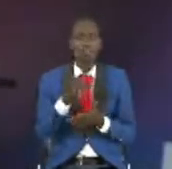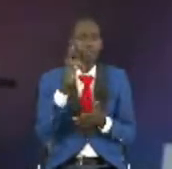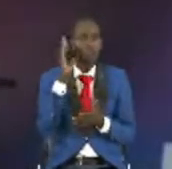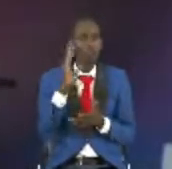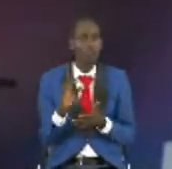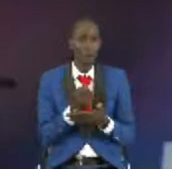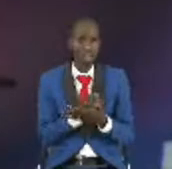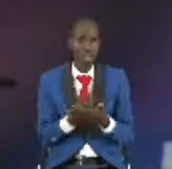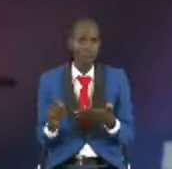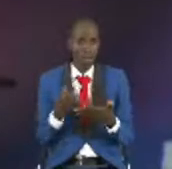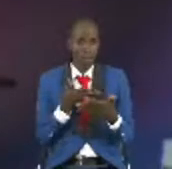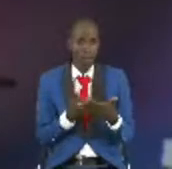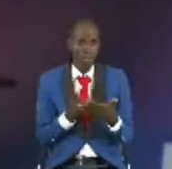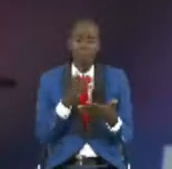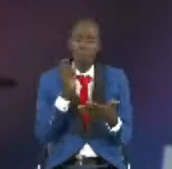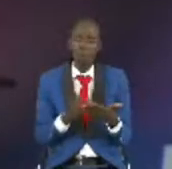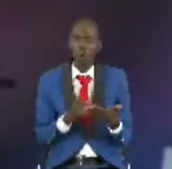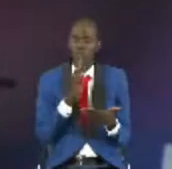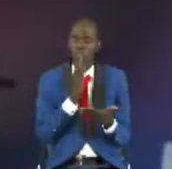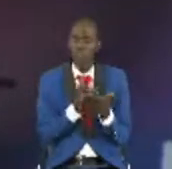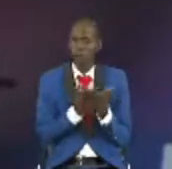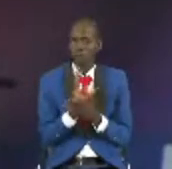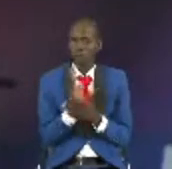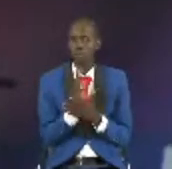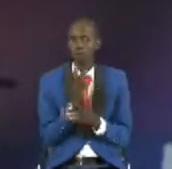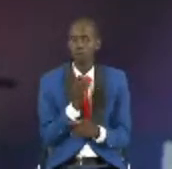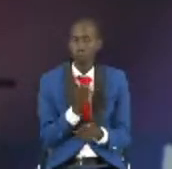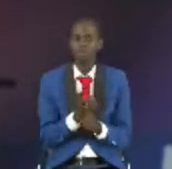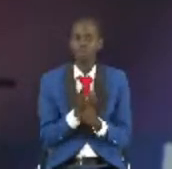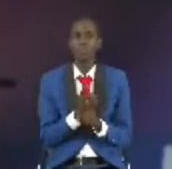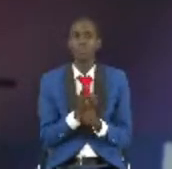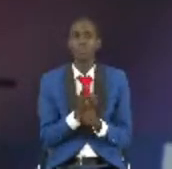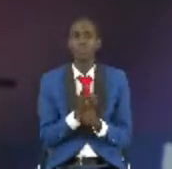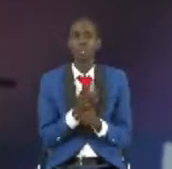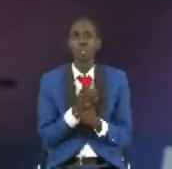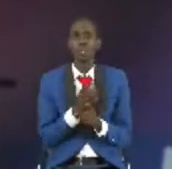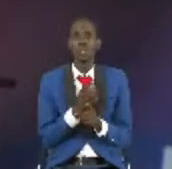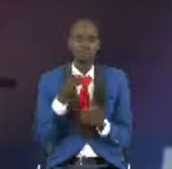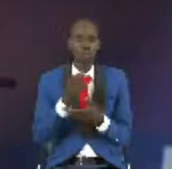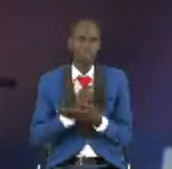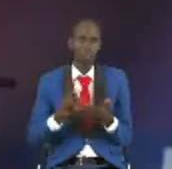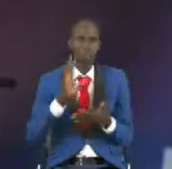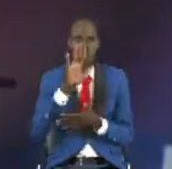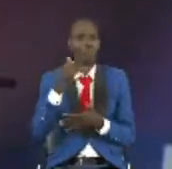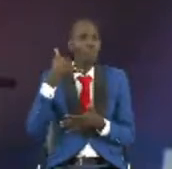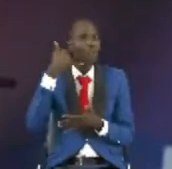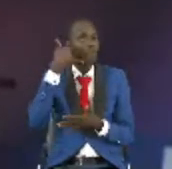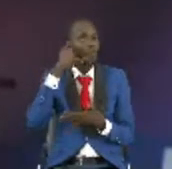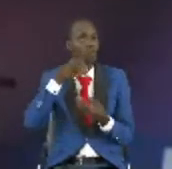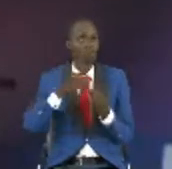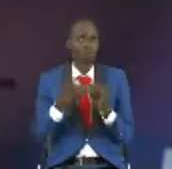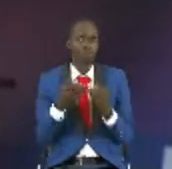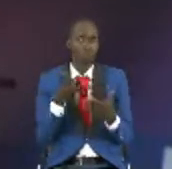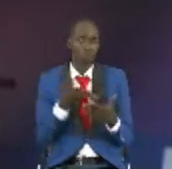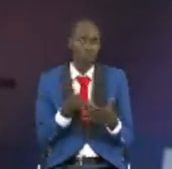formulaire et à la fin, vous pouvez donc le soumettre pour nous permettre d'être